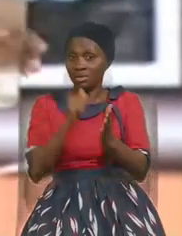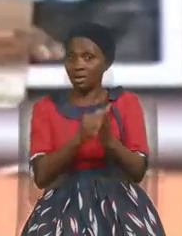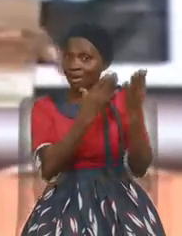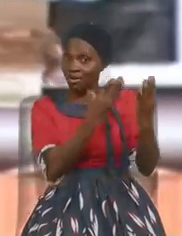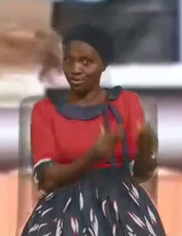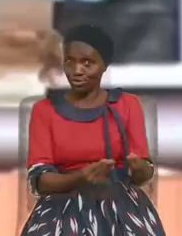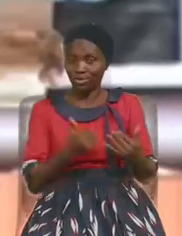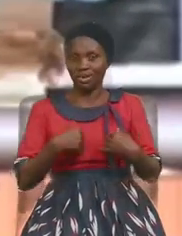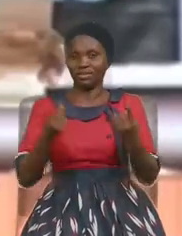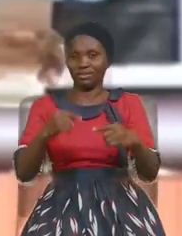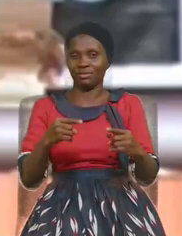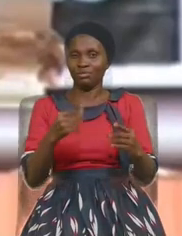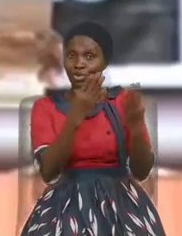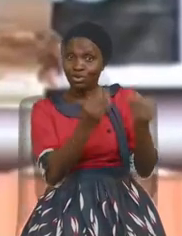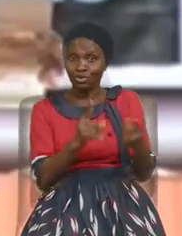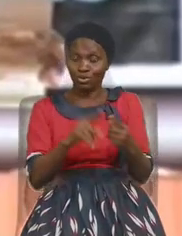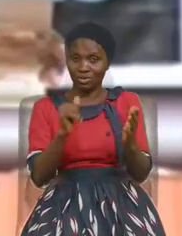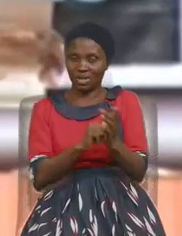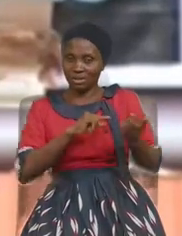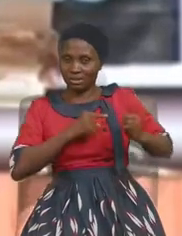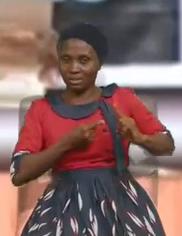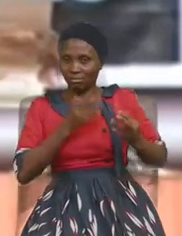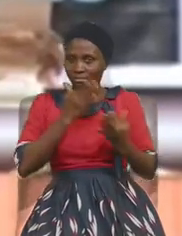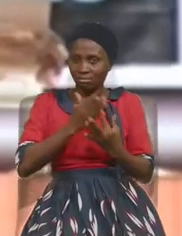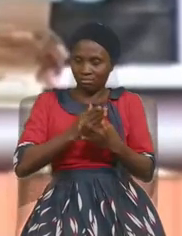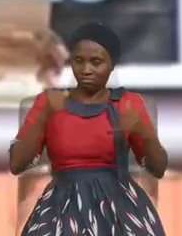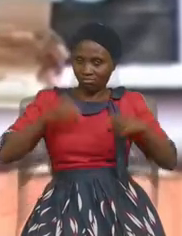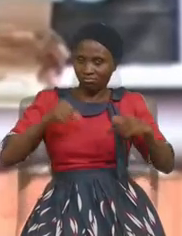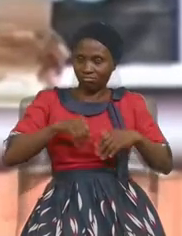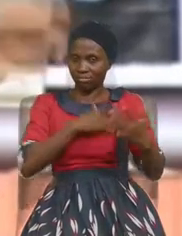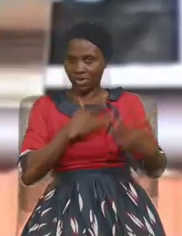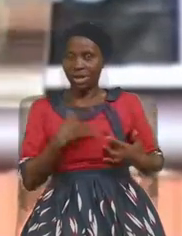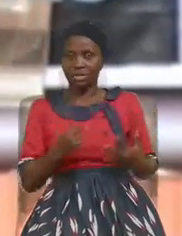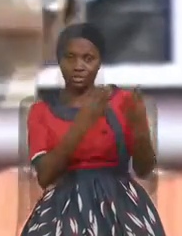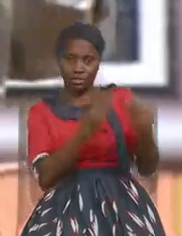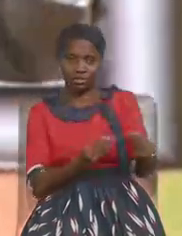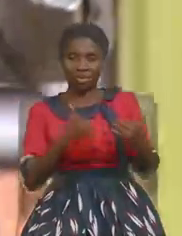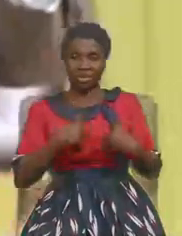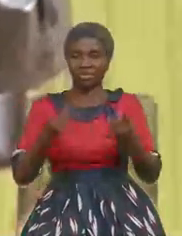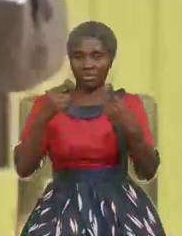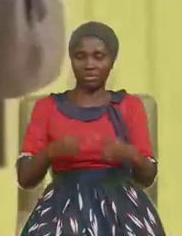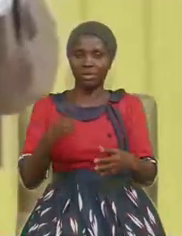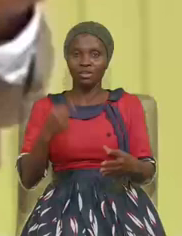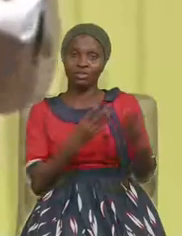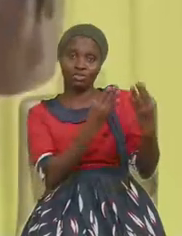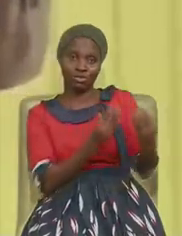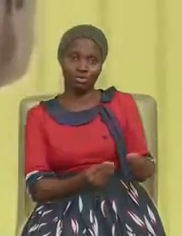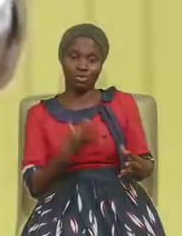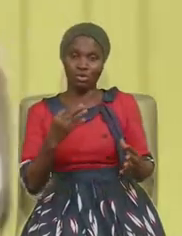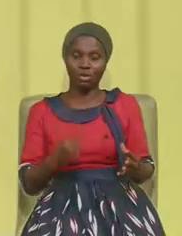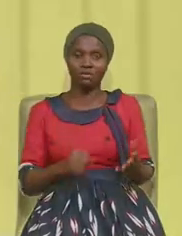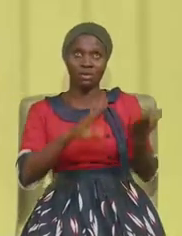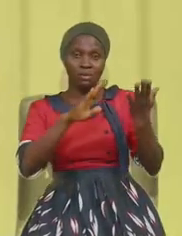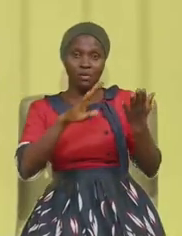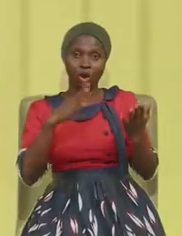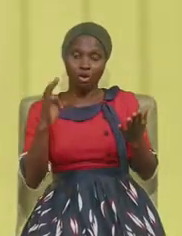la culpabilité, la solution pour la condamnation, la solution pour la faiblesse, la solution pour la présence du